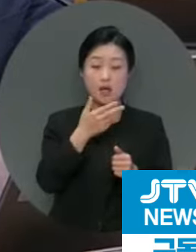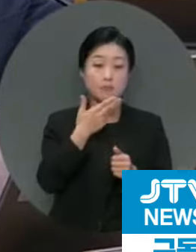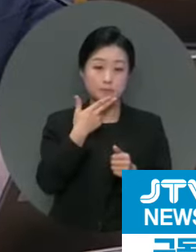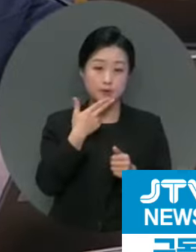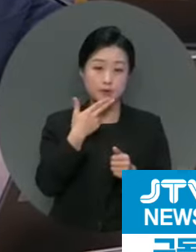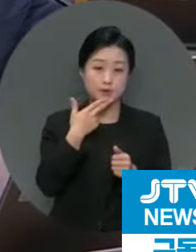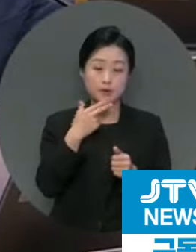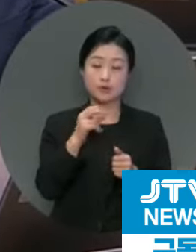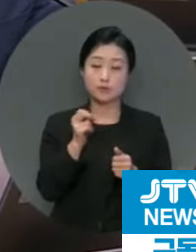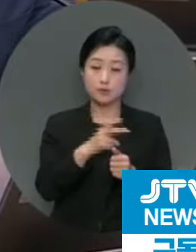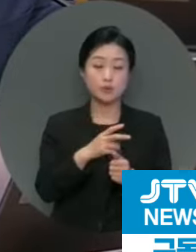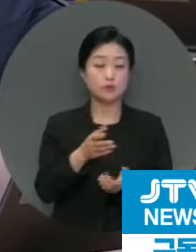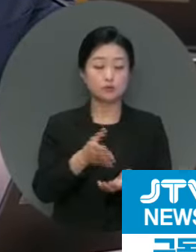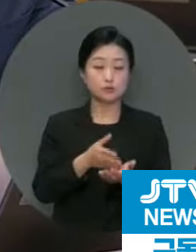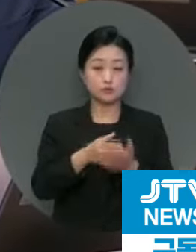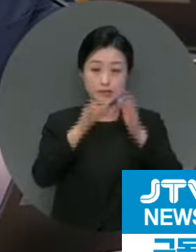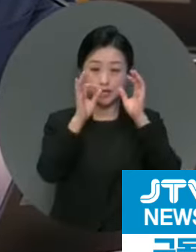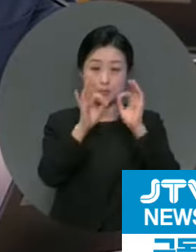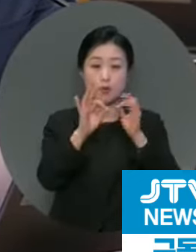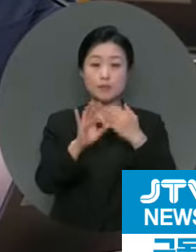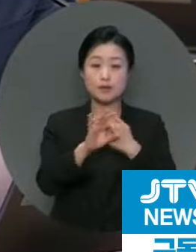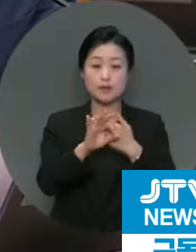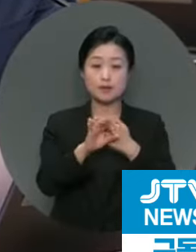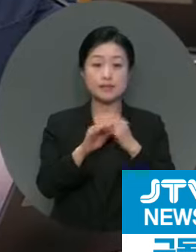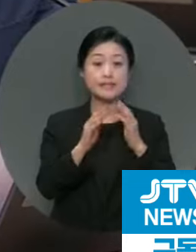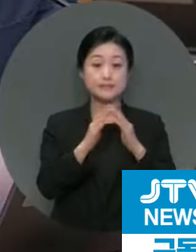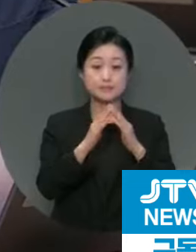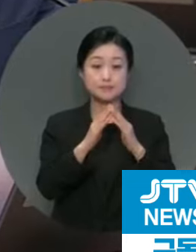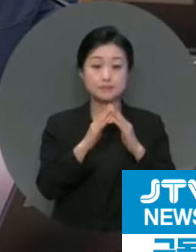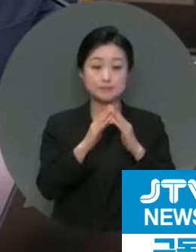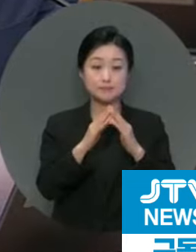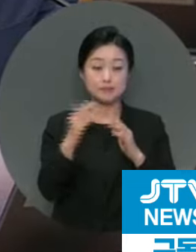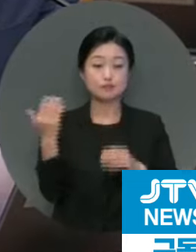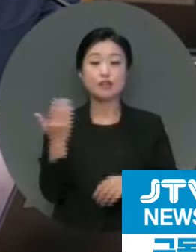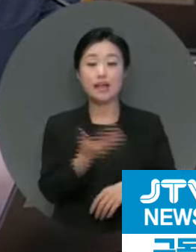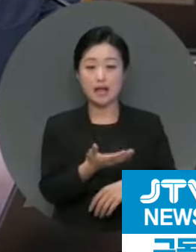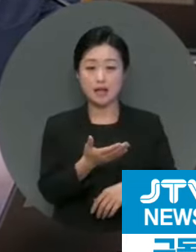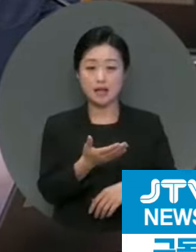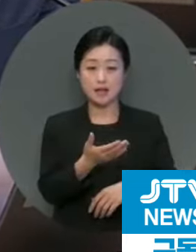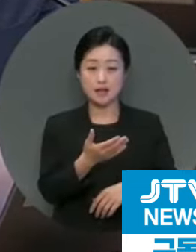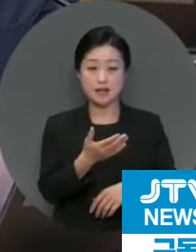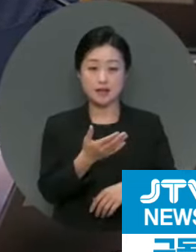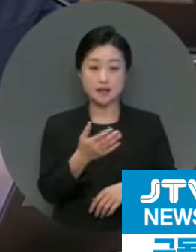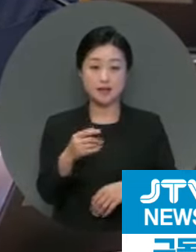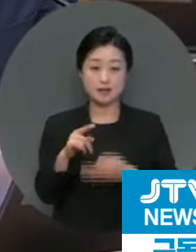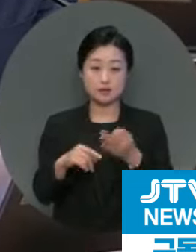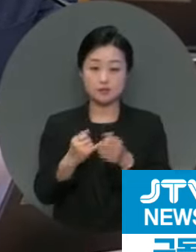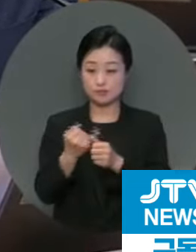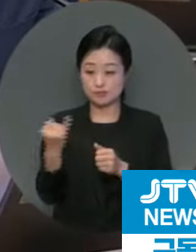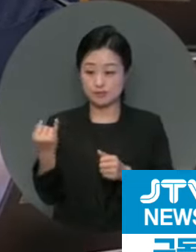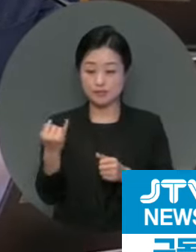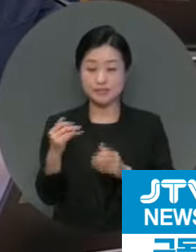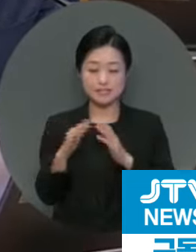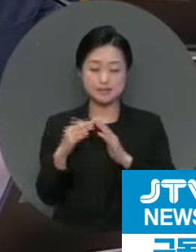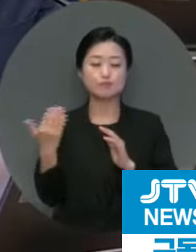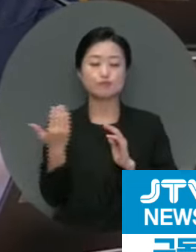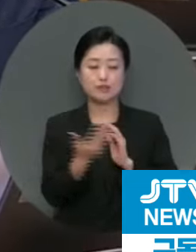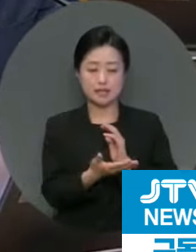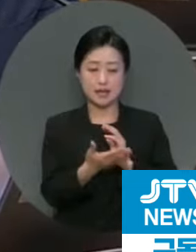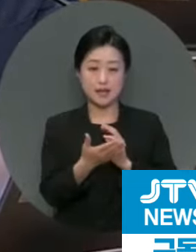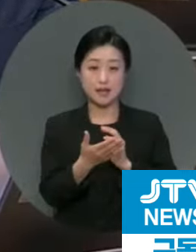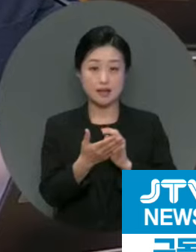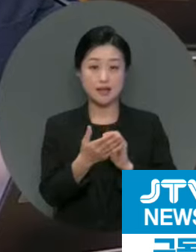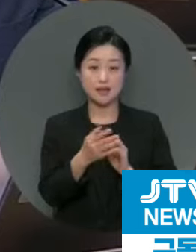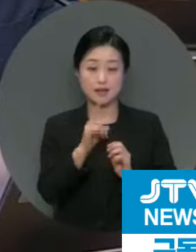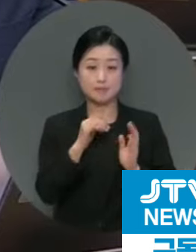했던 분이고, 그 보도에서도 그 나왔었는데 집을 주겠다라고 이제 여사가 아, 얘기를 했던 부분. 크로비스타 집을 다